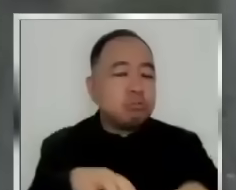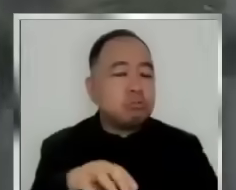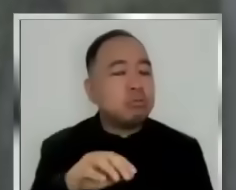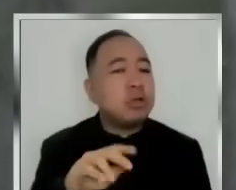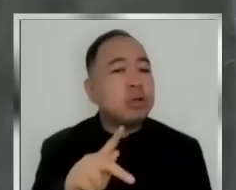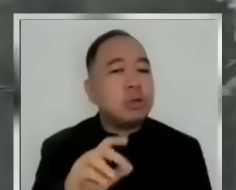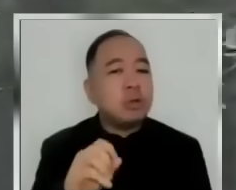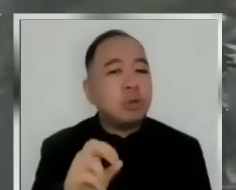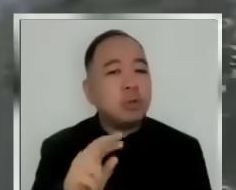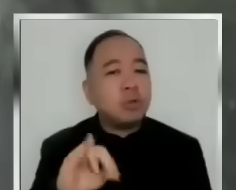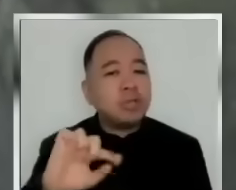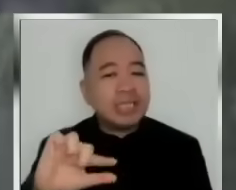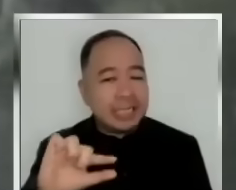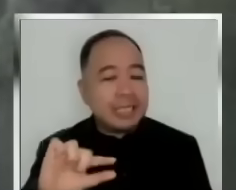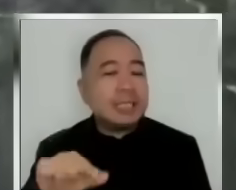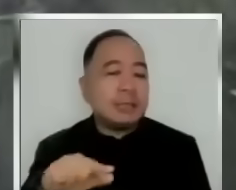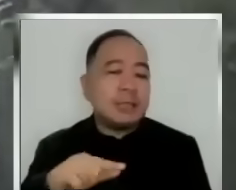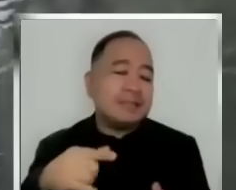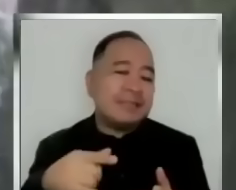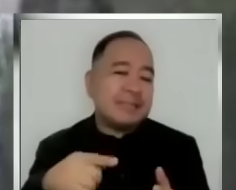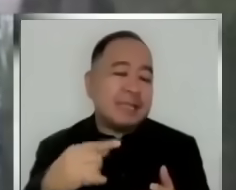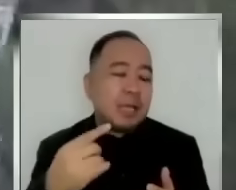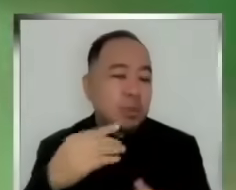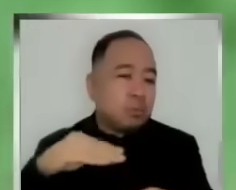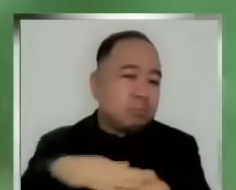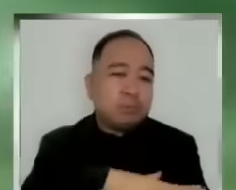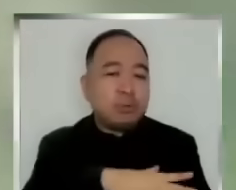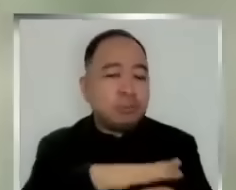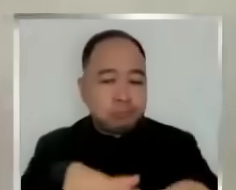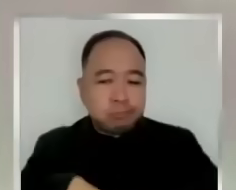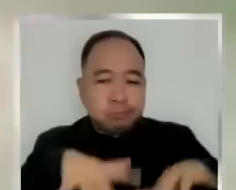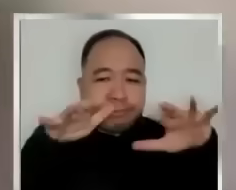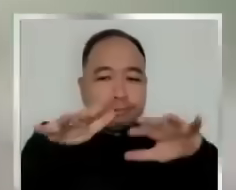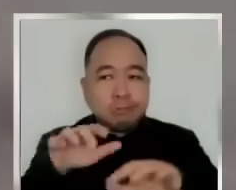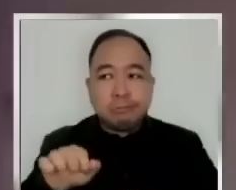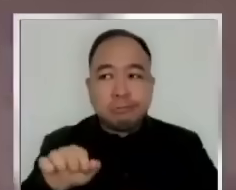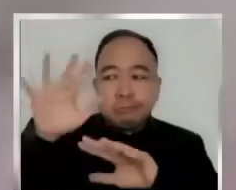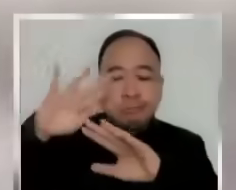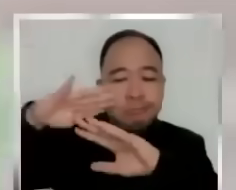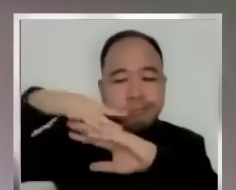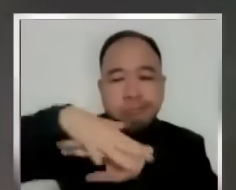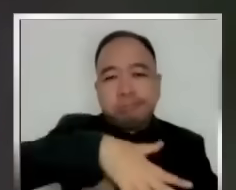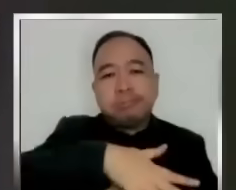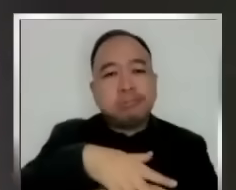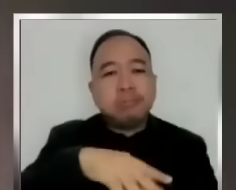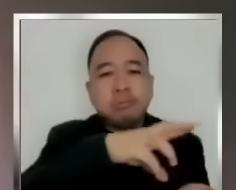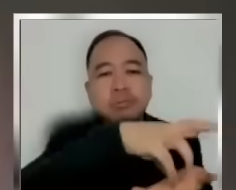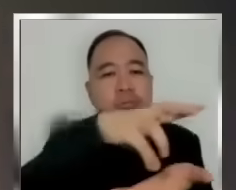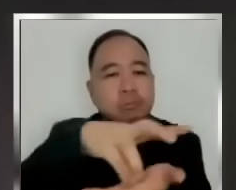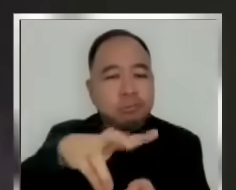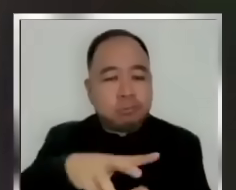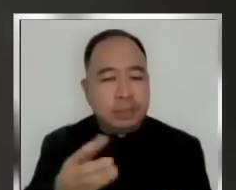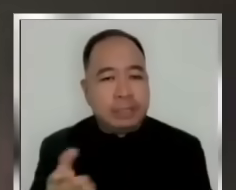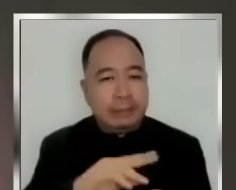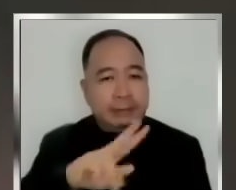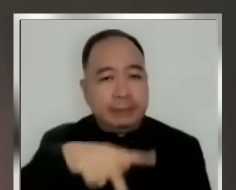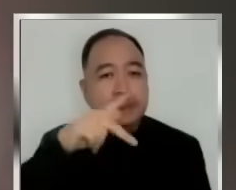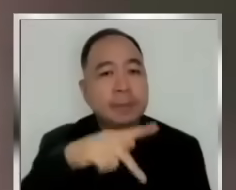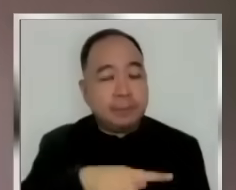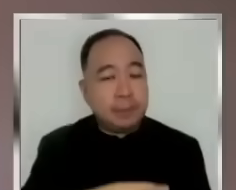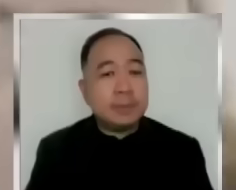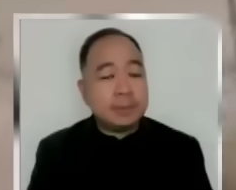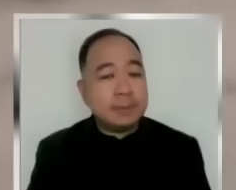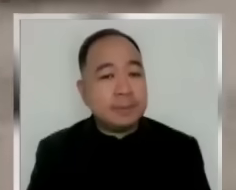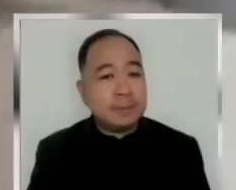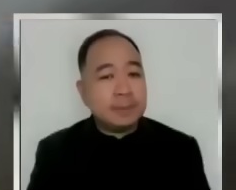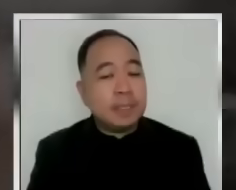mga pag-ulan na nagpabaha at nagdulot ng landslide sa iba't ibang panig ng bansa. Para sa GMA Integrated News,